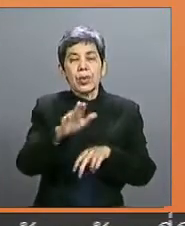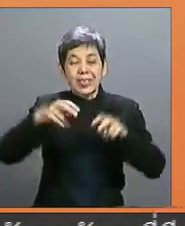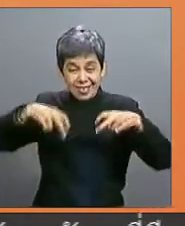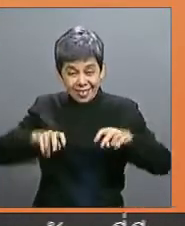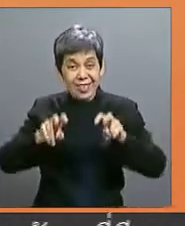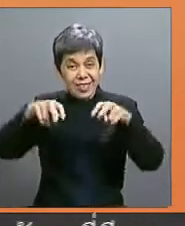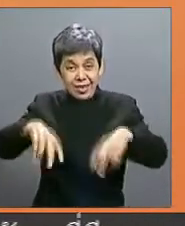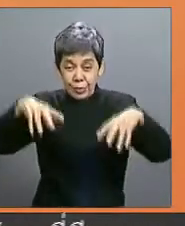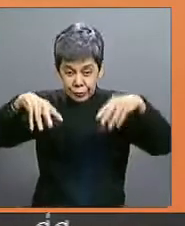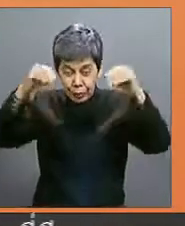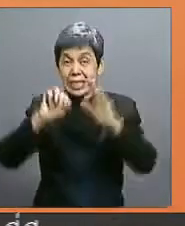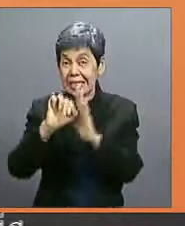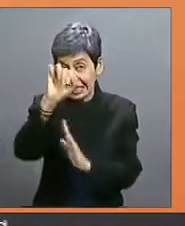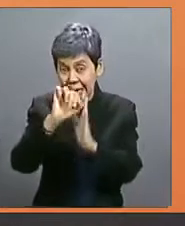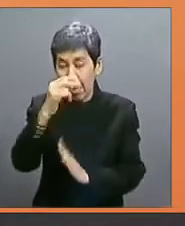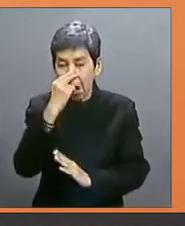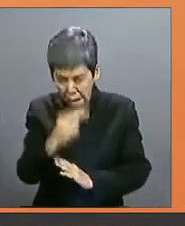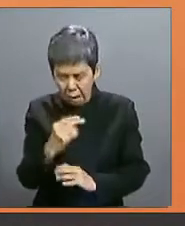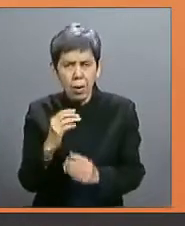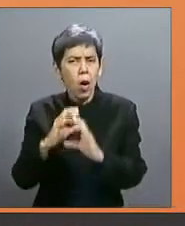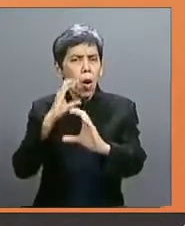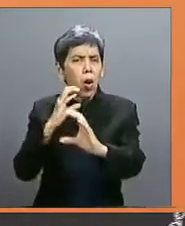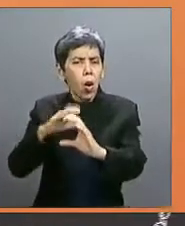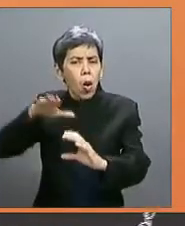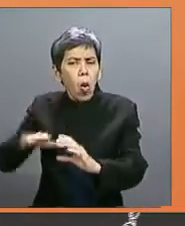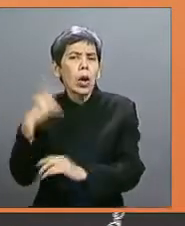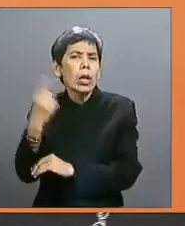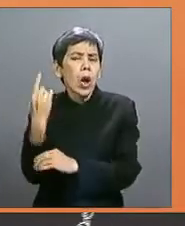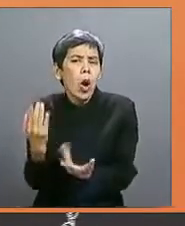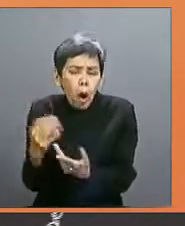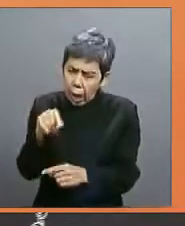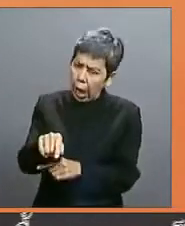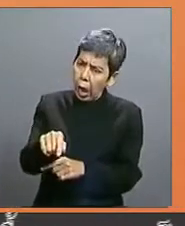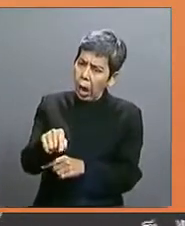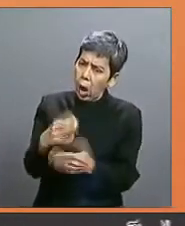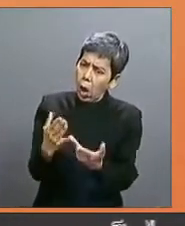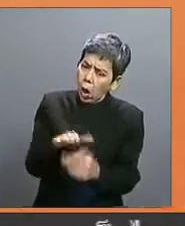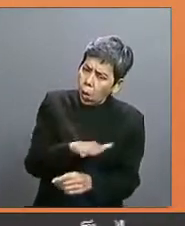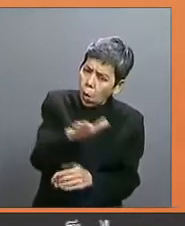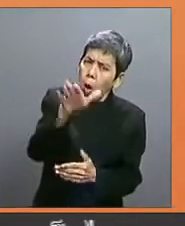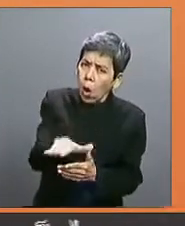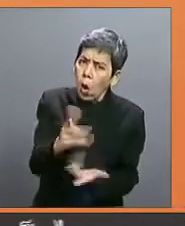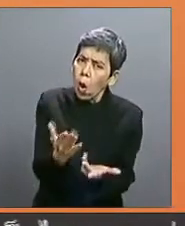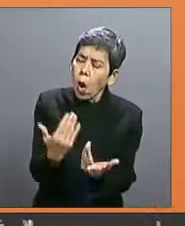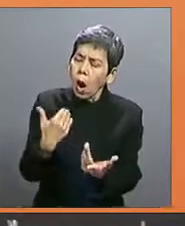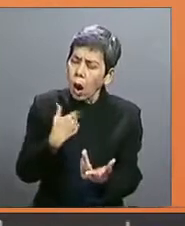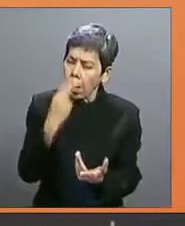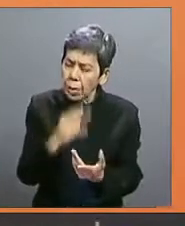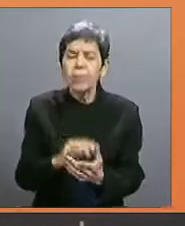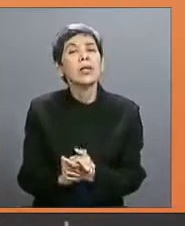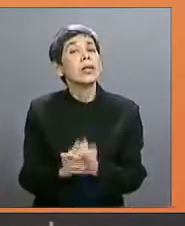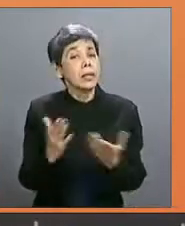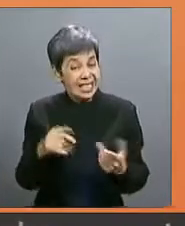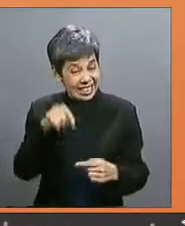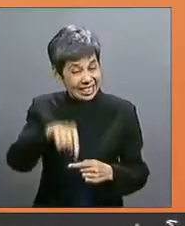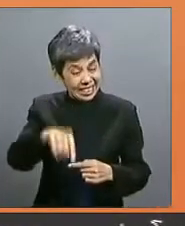จังหวัดเชียงใหม่แต่ก็ยังพบเห็นรถบัสจอดรอนักท่องเที่ยวทั้งที่มีจุดให้รอขึ้นรถนะครับที่ลานจอดรถนั่นก็หมายความว่า